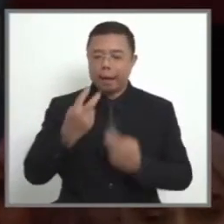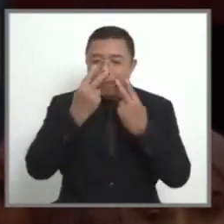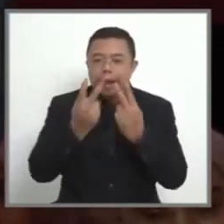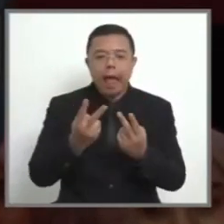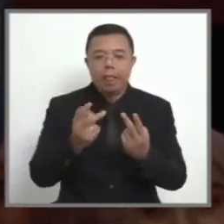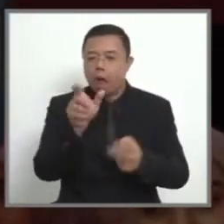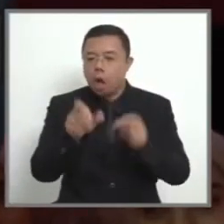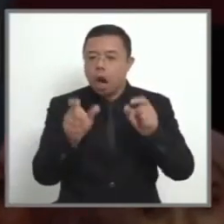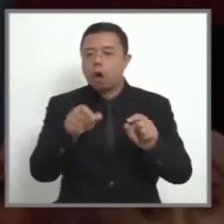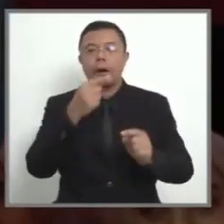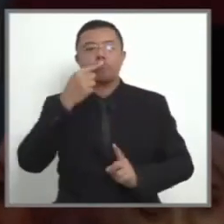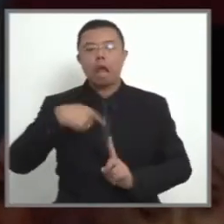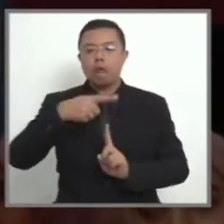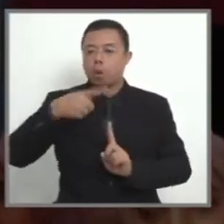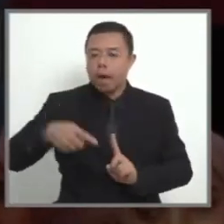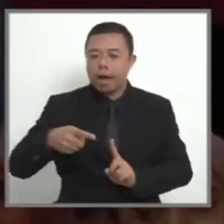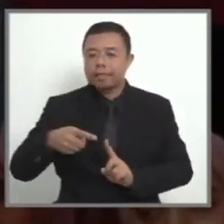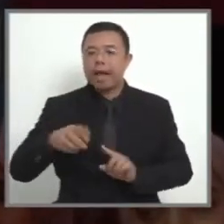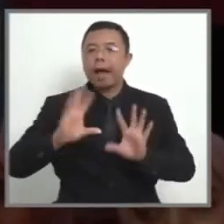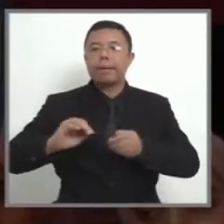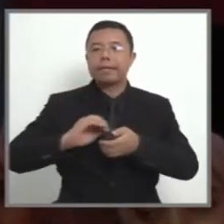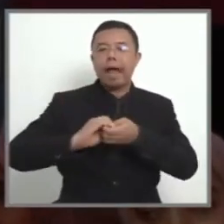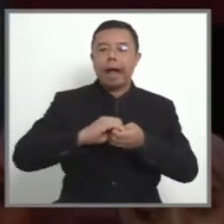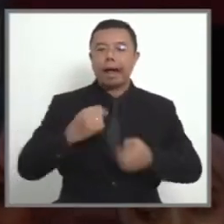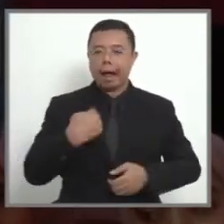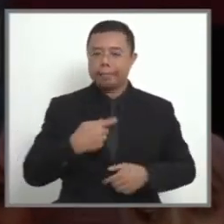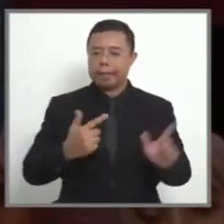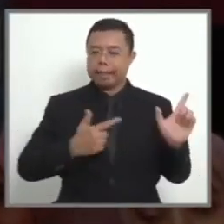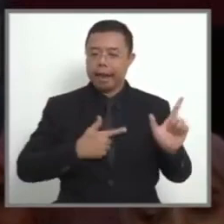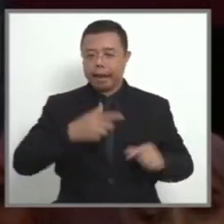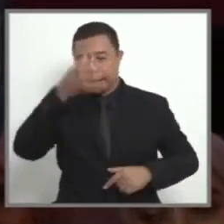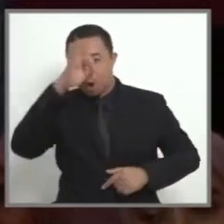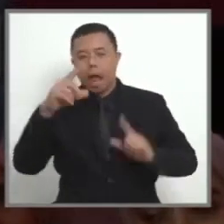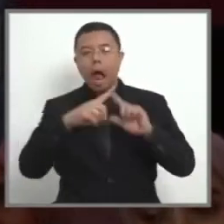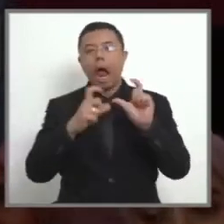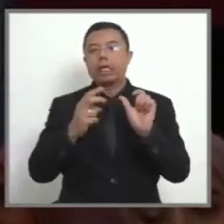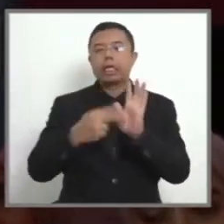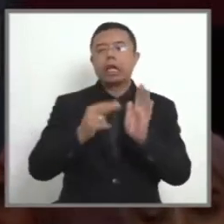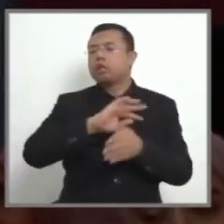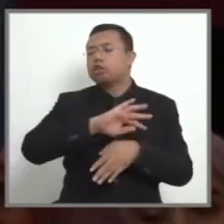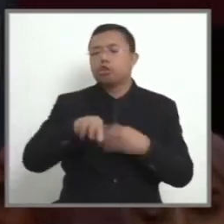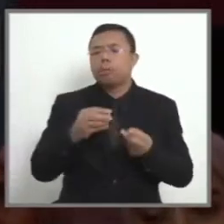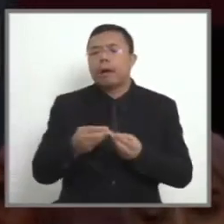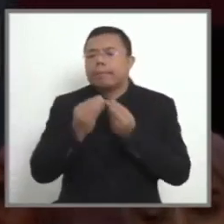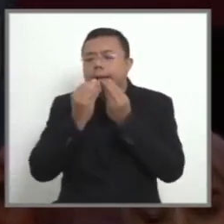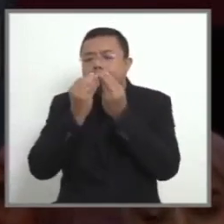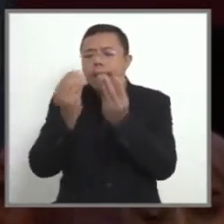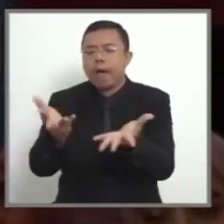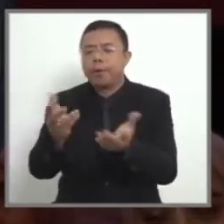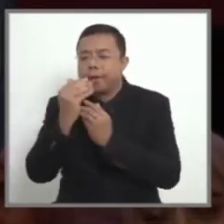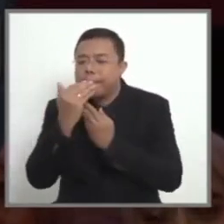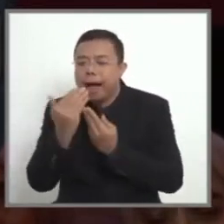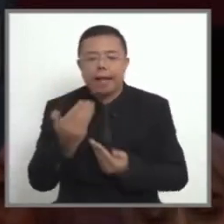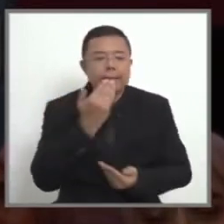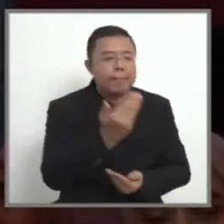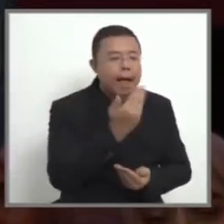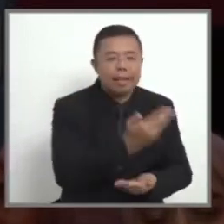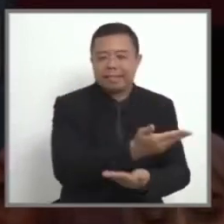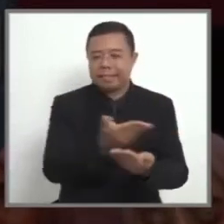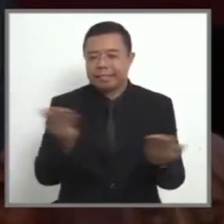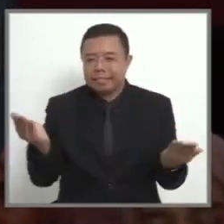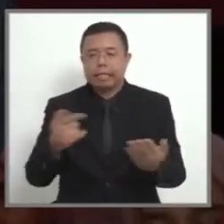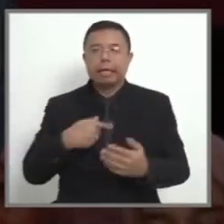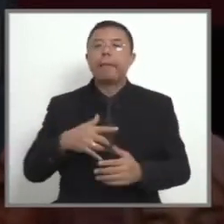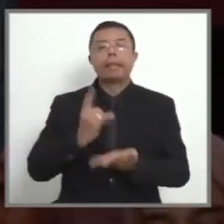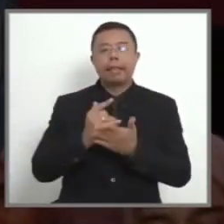orang-orang yang bertugas di lapangan bersama kami TNI polisi ASN kepada mereka kami sampaikan rasa Terima kasih yang luar biasa dan